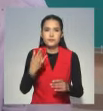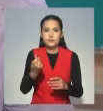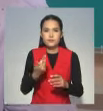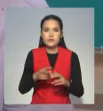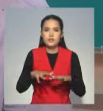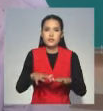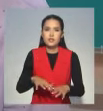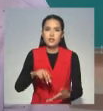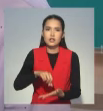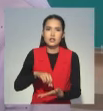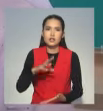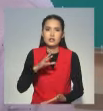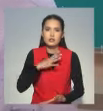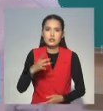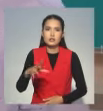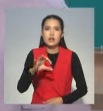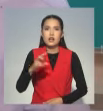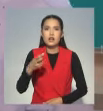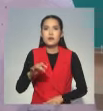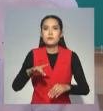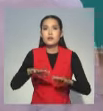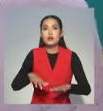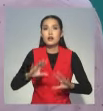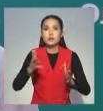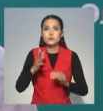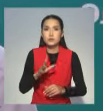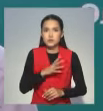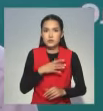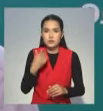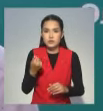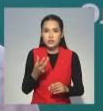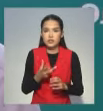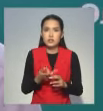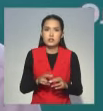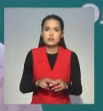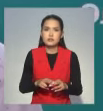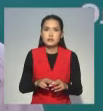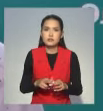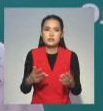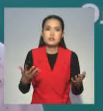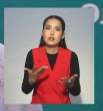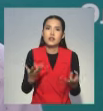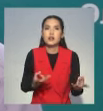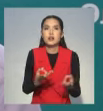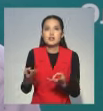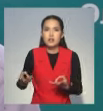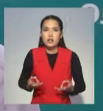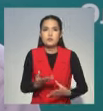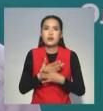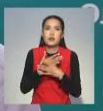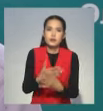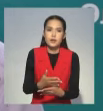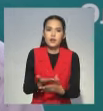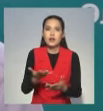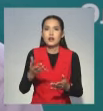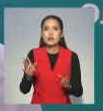находятся в области Абай, непосредственно на месте происшествия. Постоянно у них узнаем, какая им необходима помощь, какие им необходимы